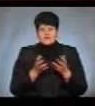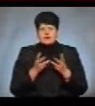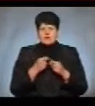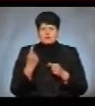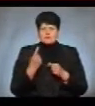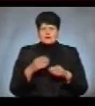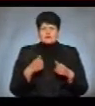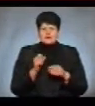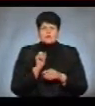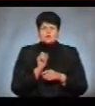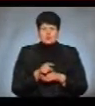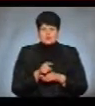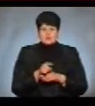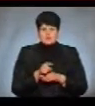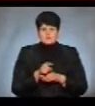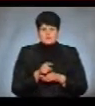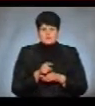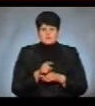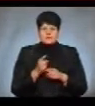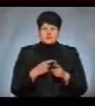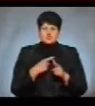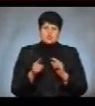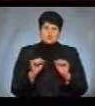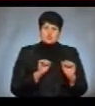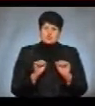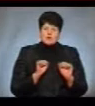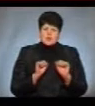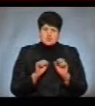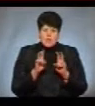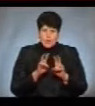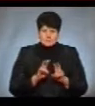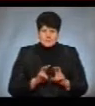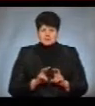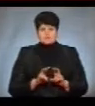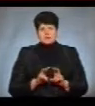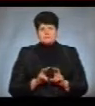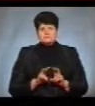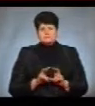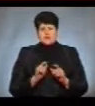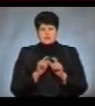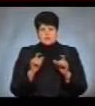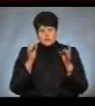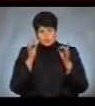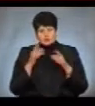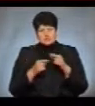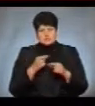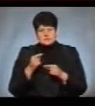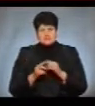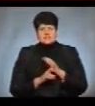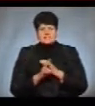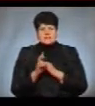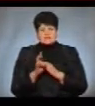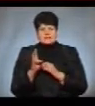областях дали доручення чи розпорядження обстежити об'єкти культурної спадщини та церкви